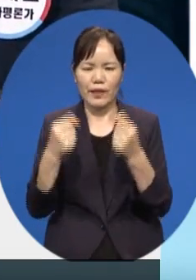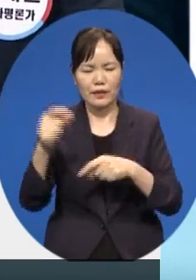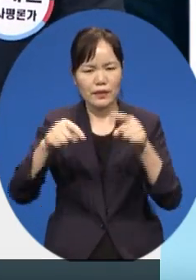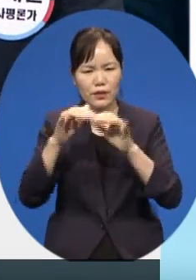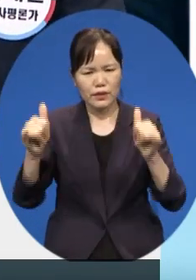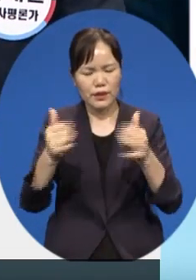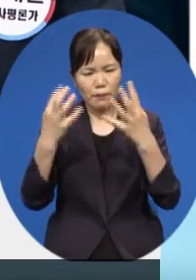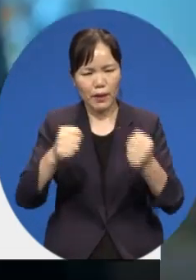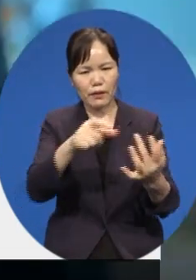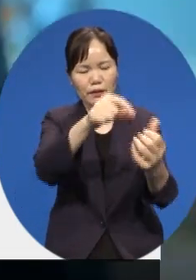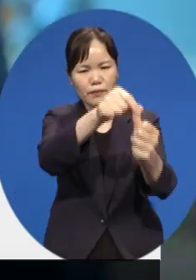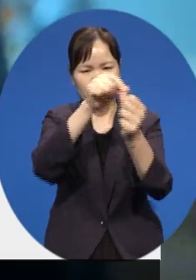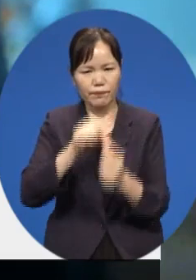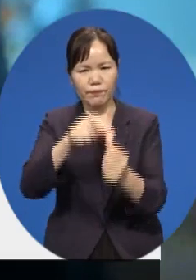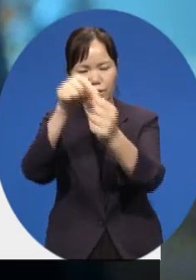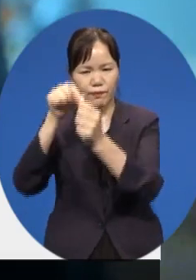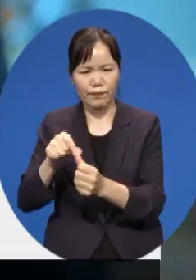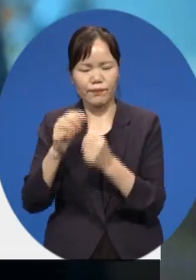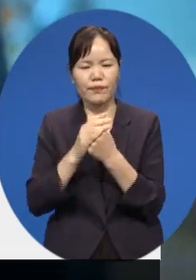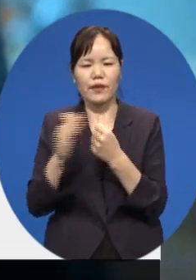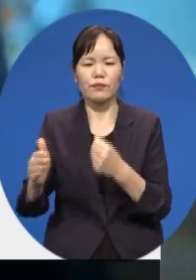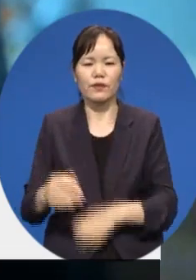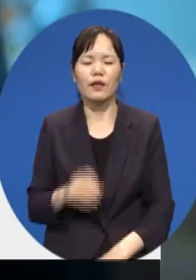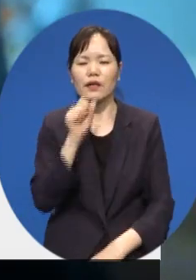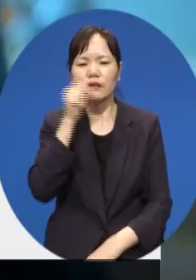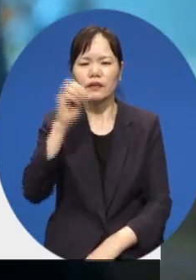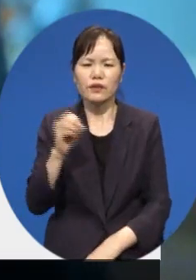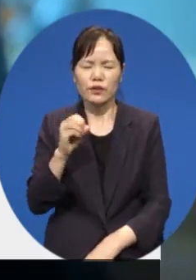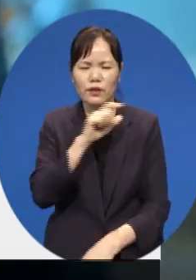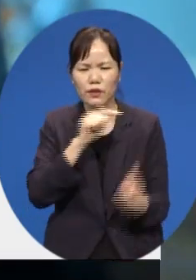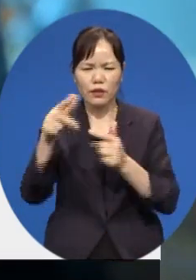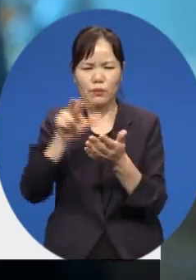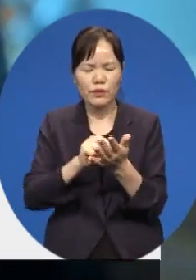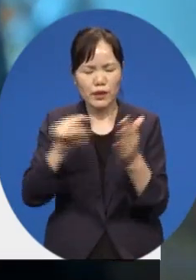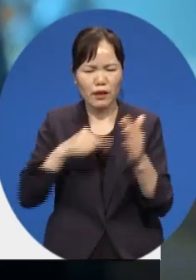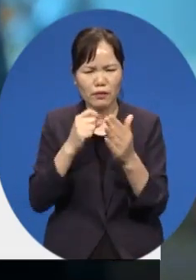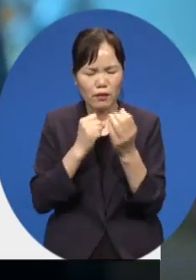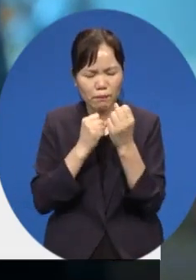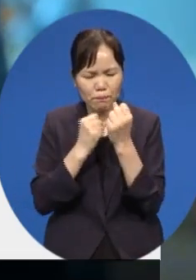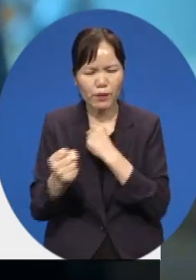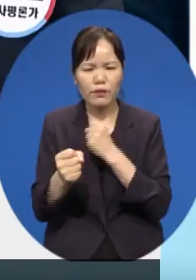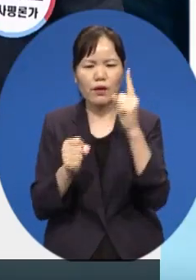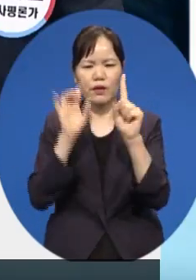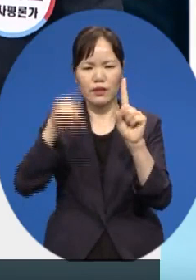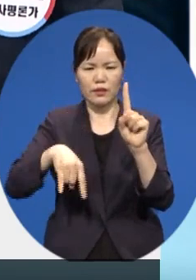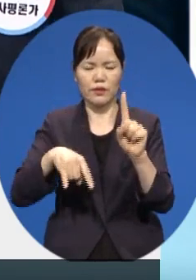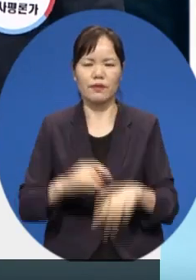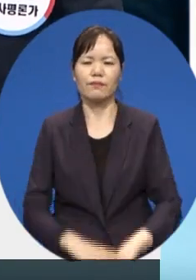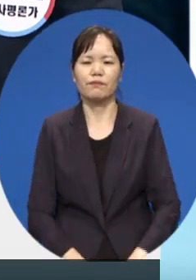정치인들 다수를 영입을 했죠. 자 그리고 지지율이 여러 가지 논란 속에서도 불구하고 공고하게 1위를 유지하고 있습니다. 그러면